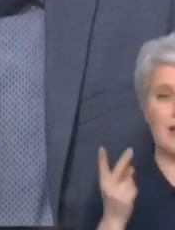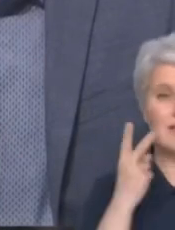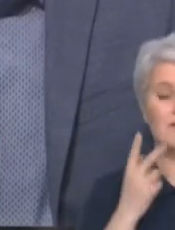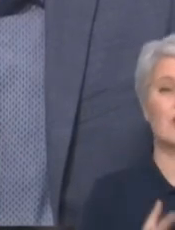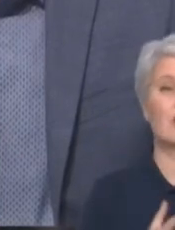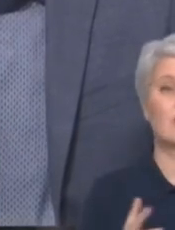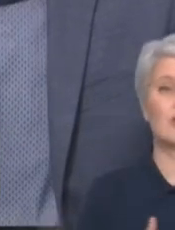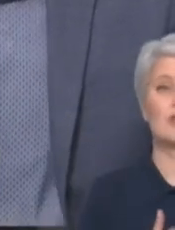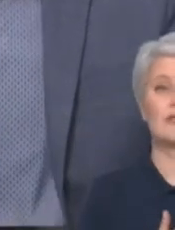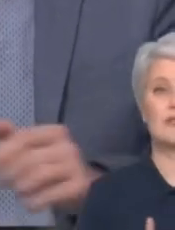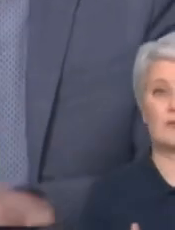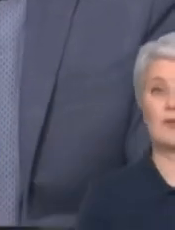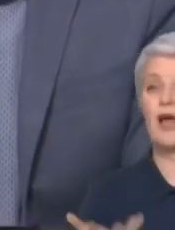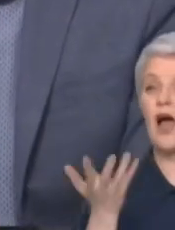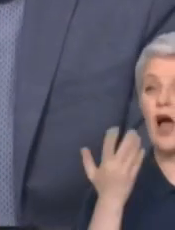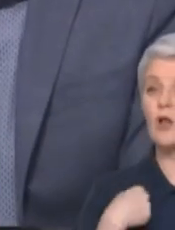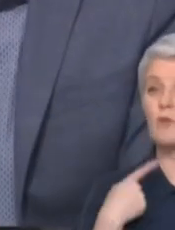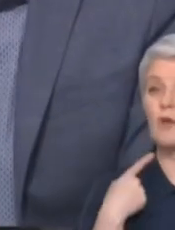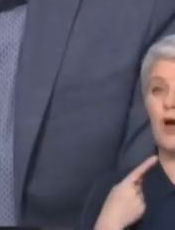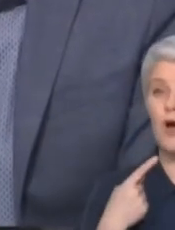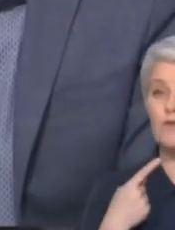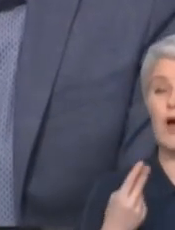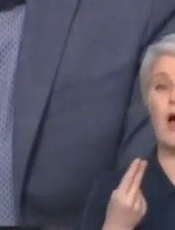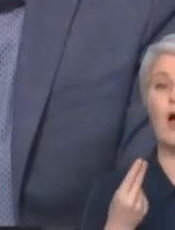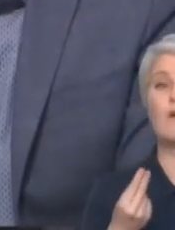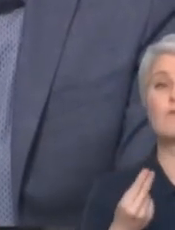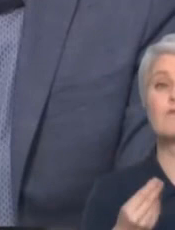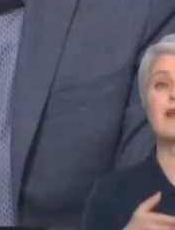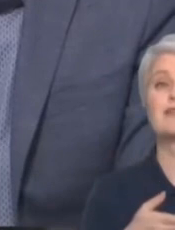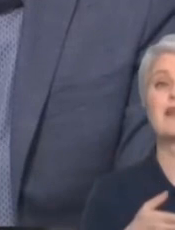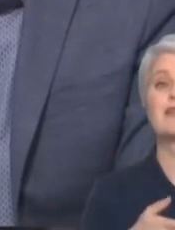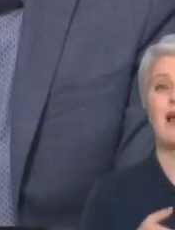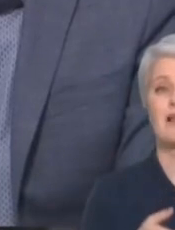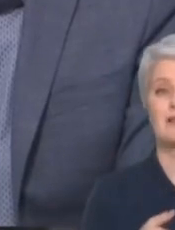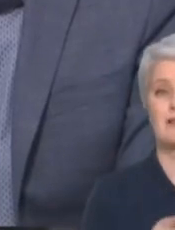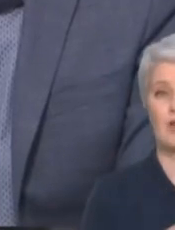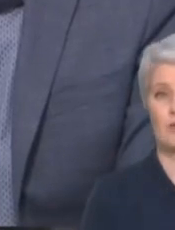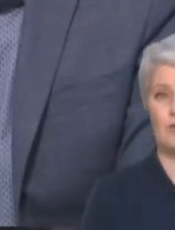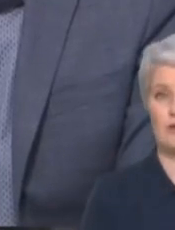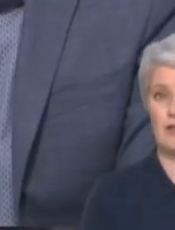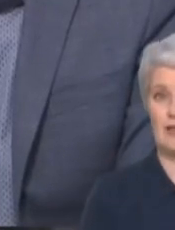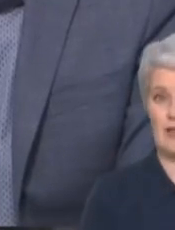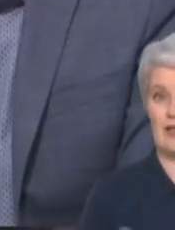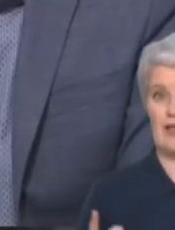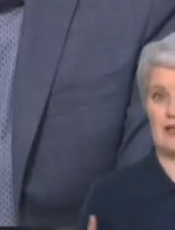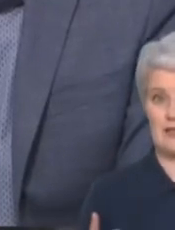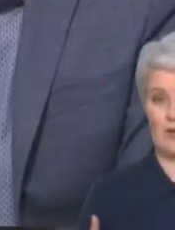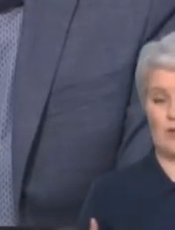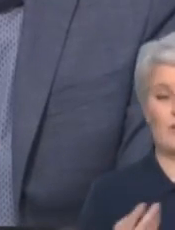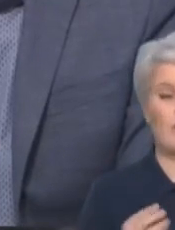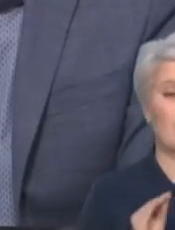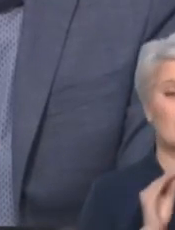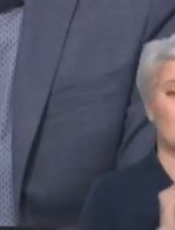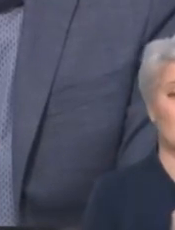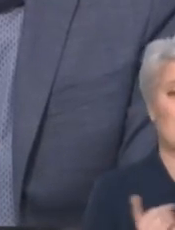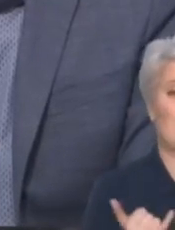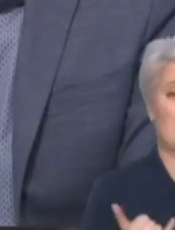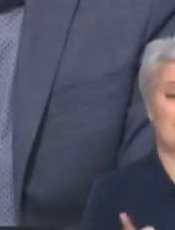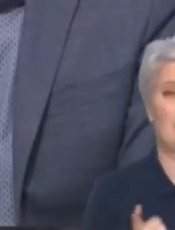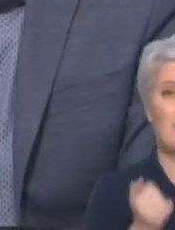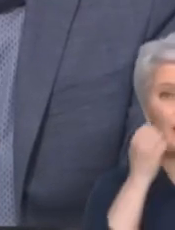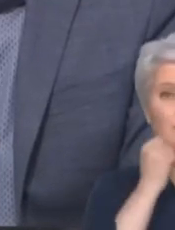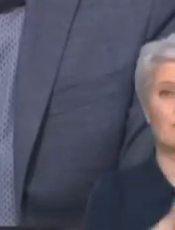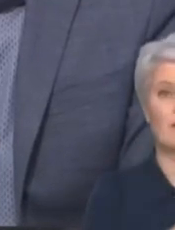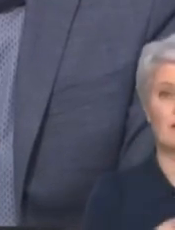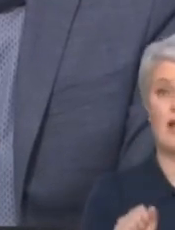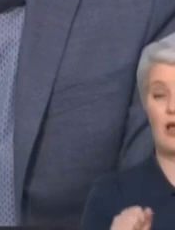більш стабільною. А коли ми говоримо про меценатські пенсії, які вже сьогодні платити існуючим пенсіонерам, то,